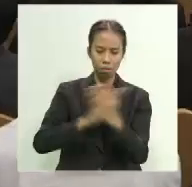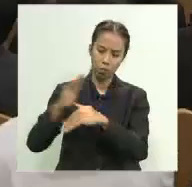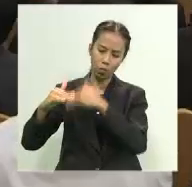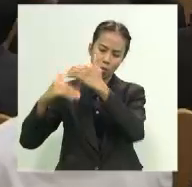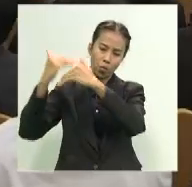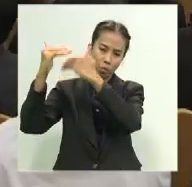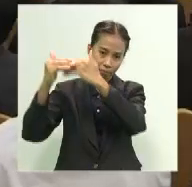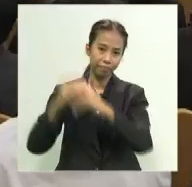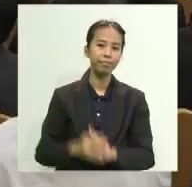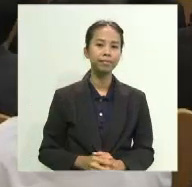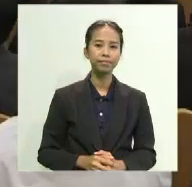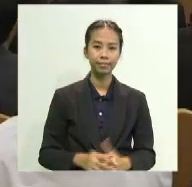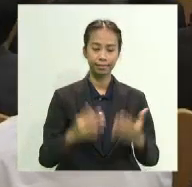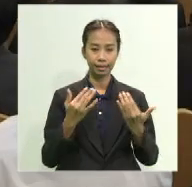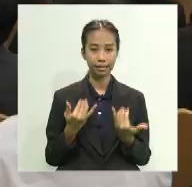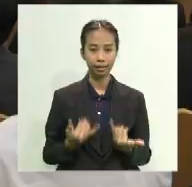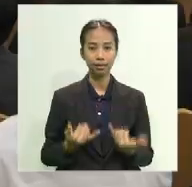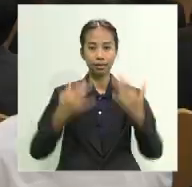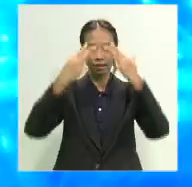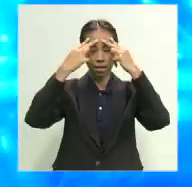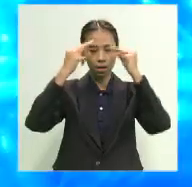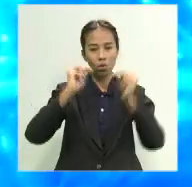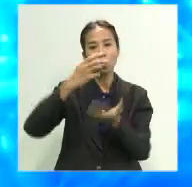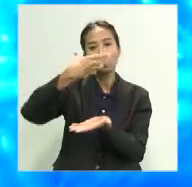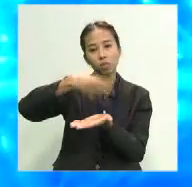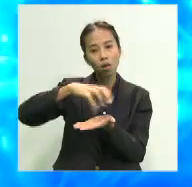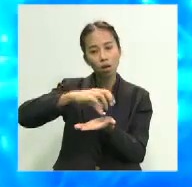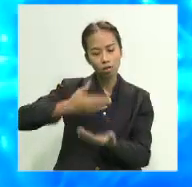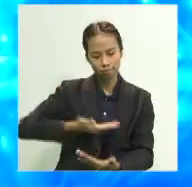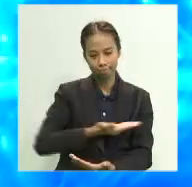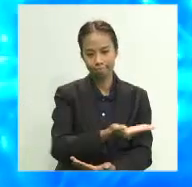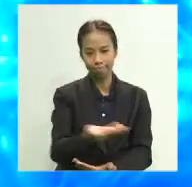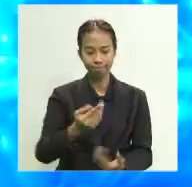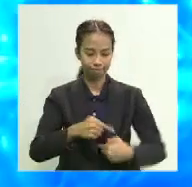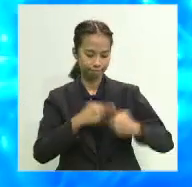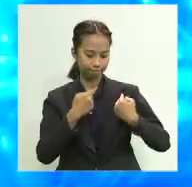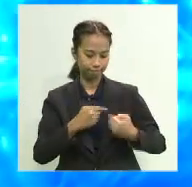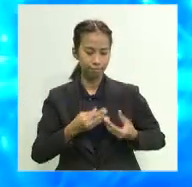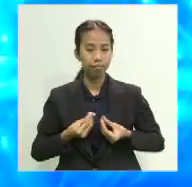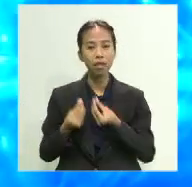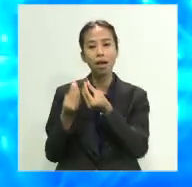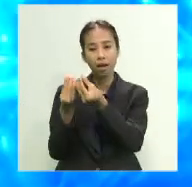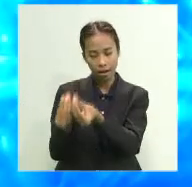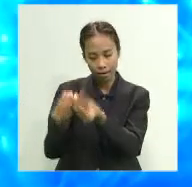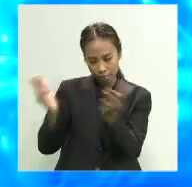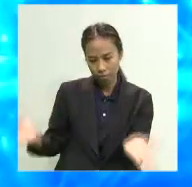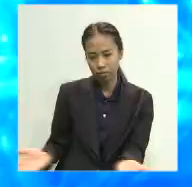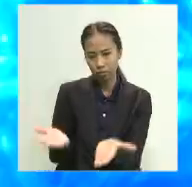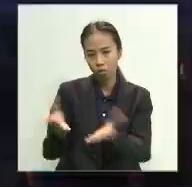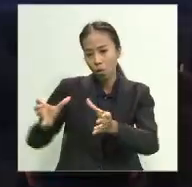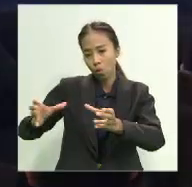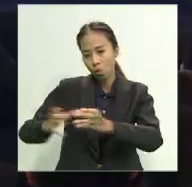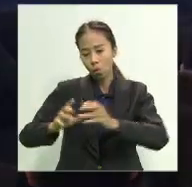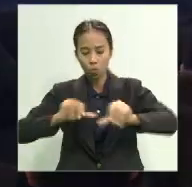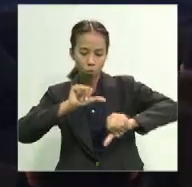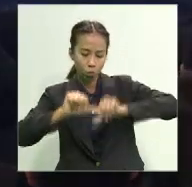แล้วพร้อมกันนี้นะคะท่านนายกรัฐมนตรีก็ได้กล่าวให้กำลังใจและการสนับสนุนกลุ่มนักวิทยาศาสตร์รุ่นใหม่พร้